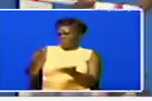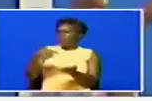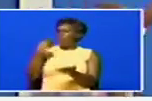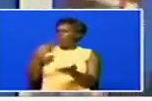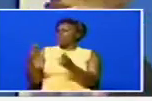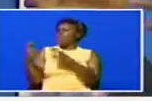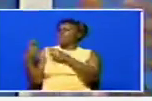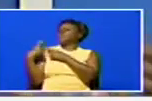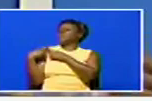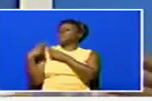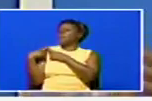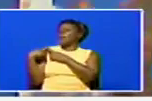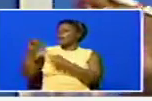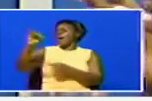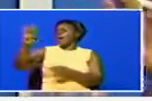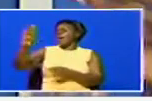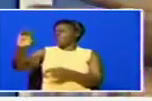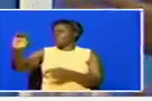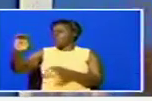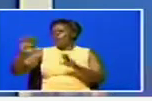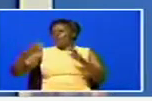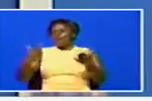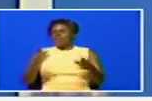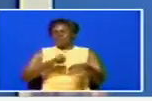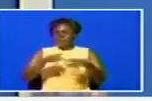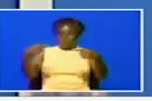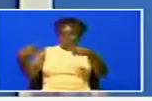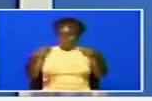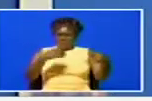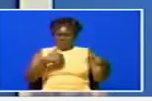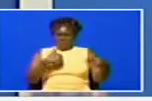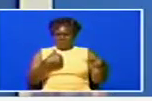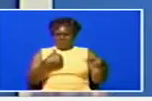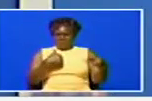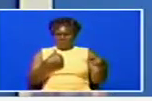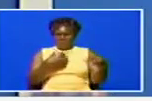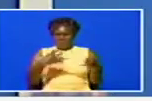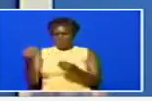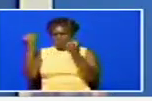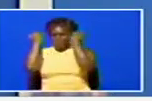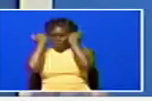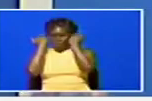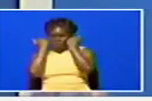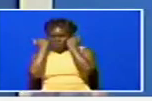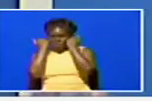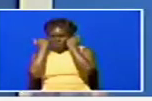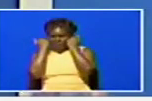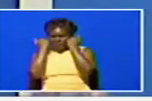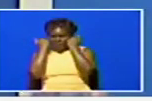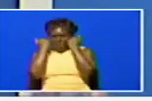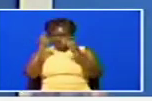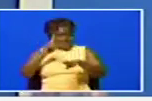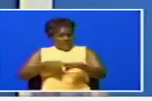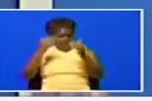wa kuyangazia? Je, ni IEBC ama tunapokuwa na mizozo kama hii tunaelekea mahakamani kwenda kupeleka kesi? Bado muda wa